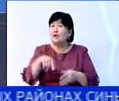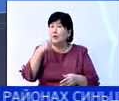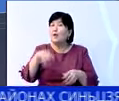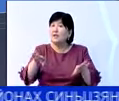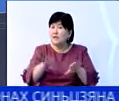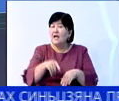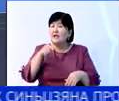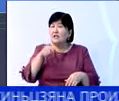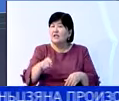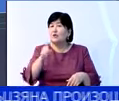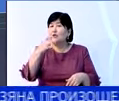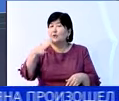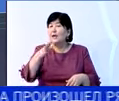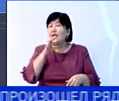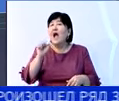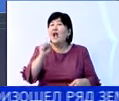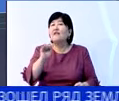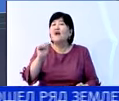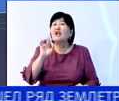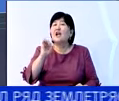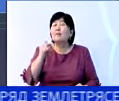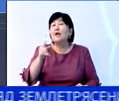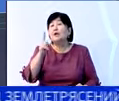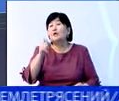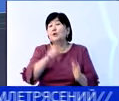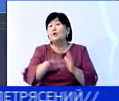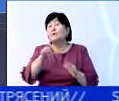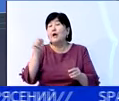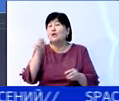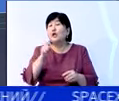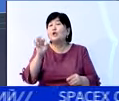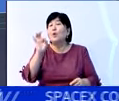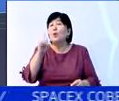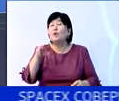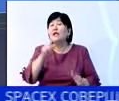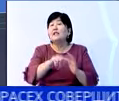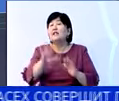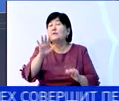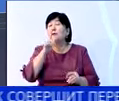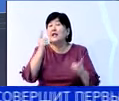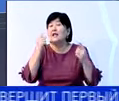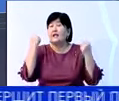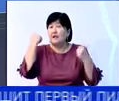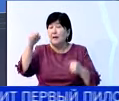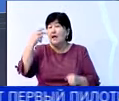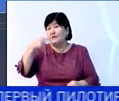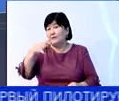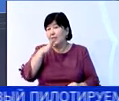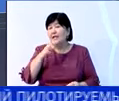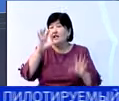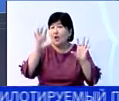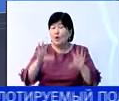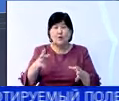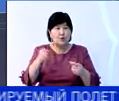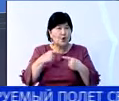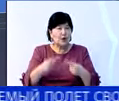также 1150-летие Аль-Фараби, 750-летие Золотой Орды, 75-летие Великой Победы, 25-летие Конституции и